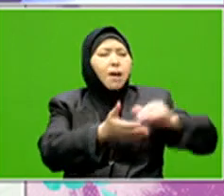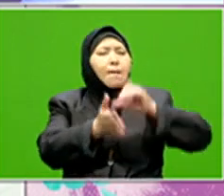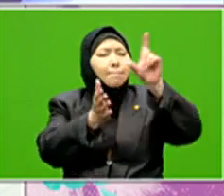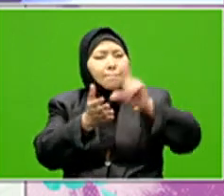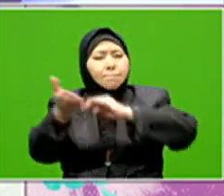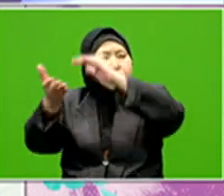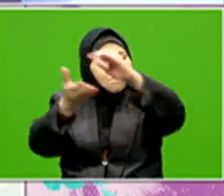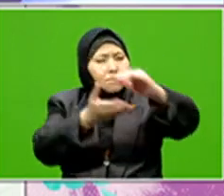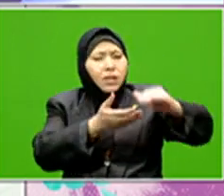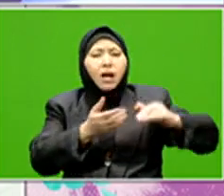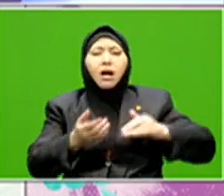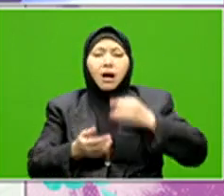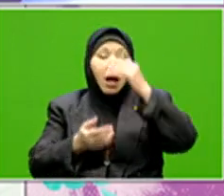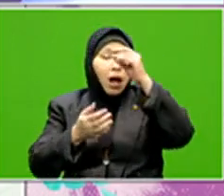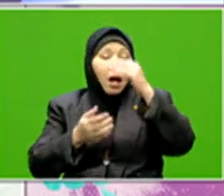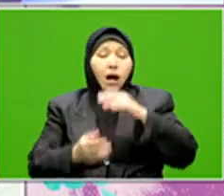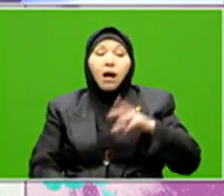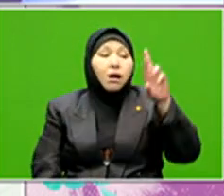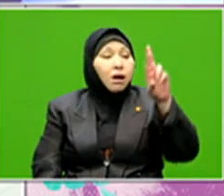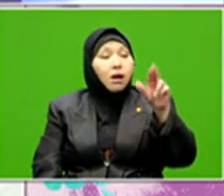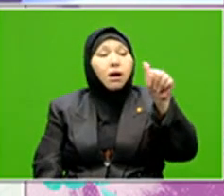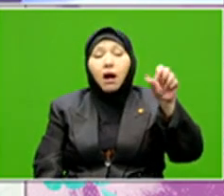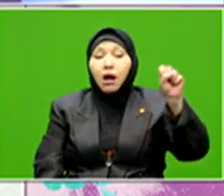'alaika min